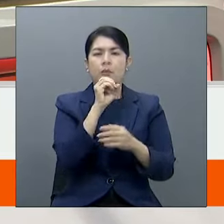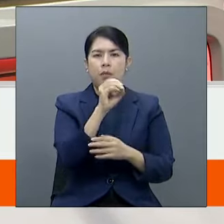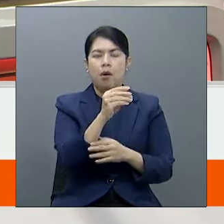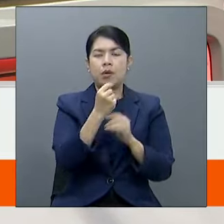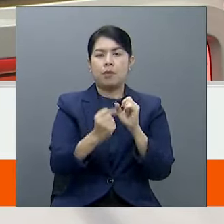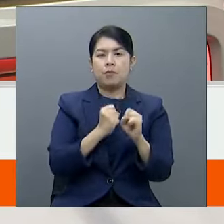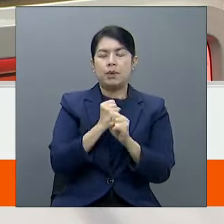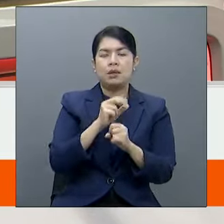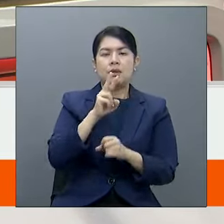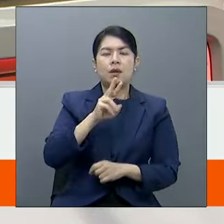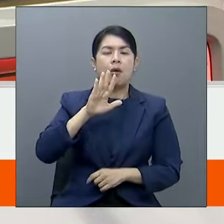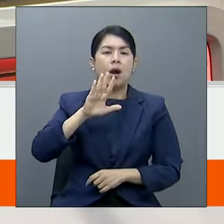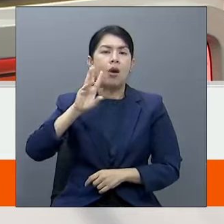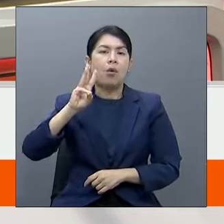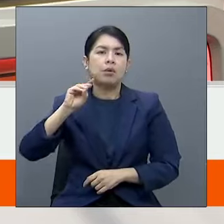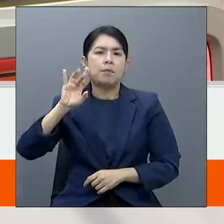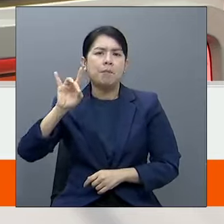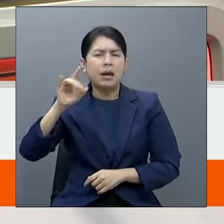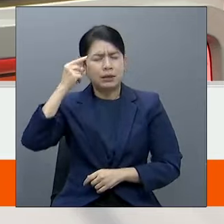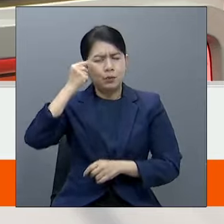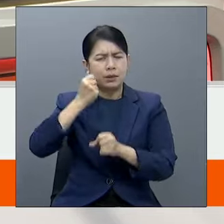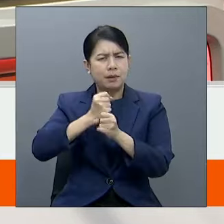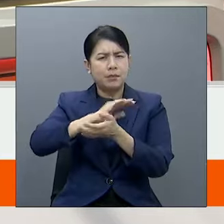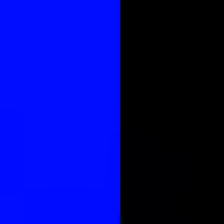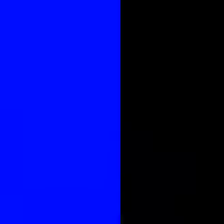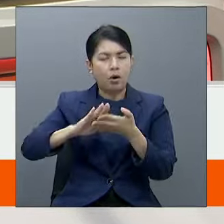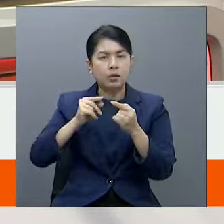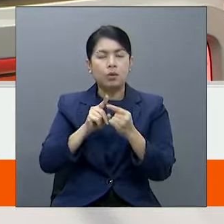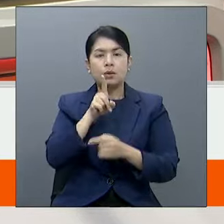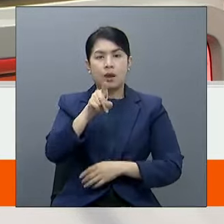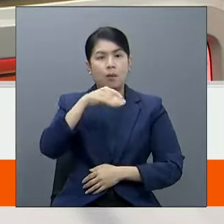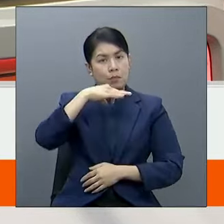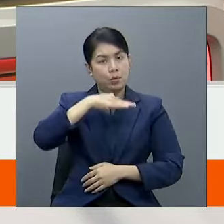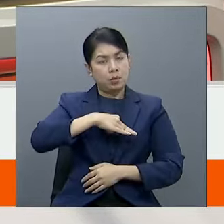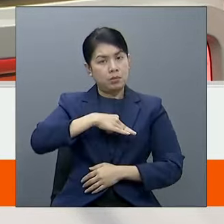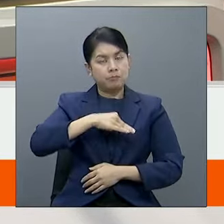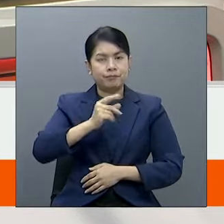แน่มองในมุมนักวิชาการฟังแบบนี้สบายใจไหมคะ